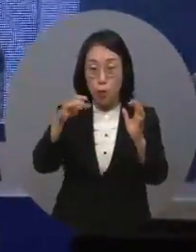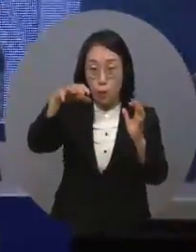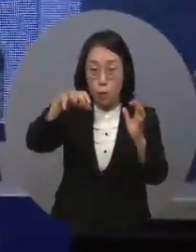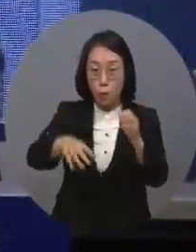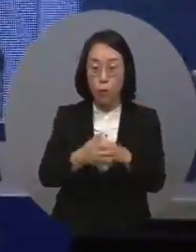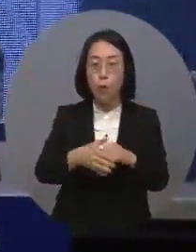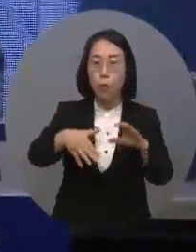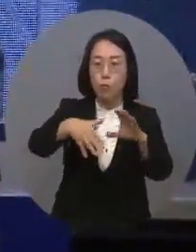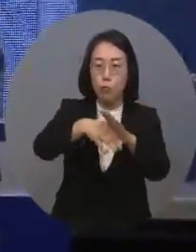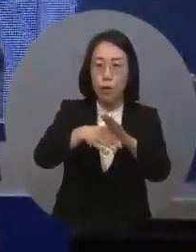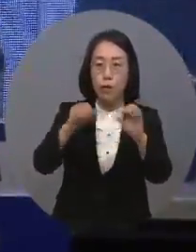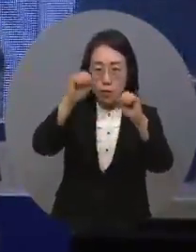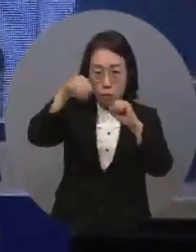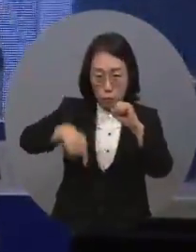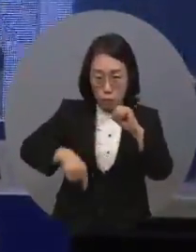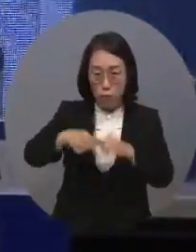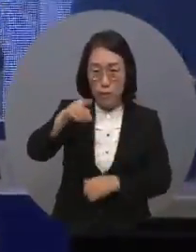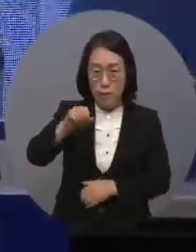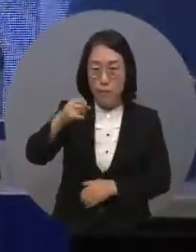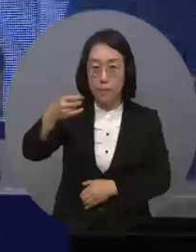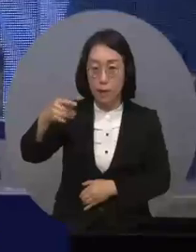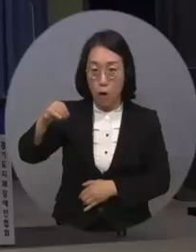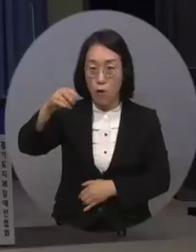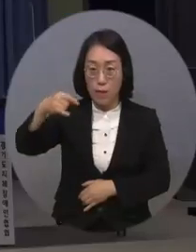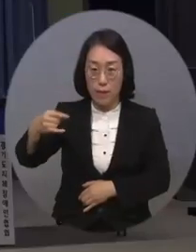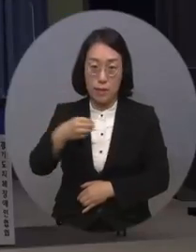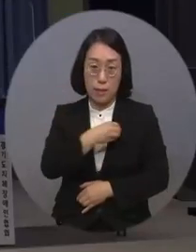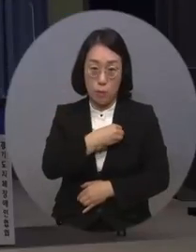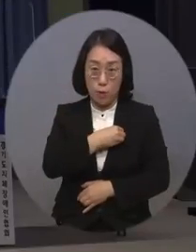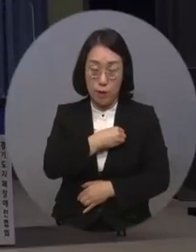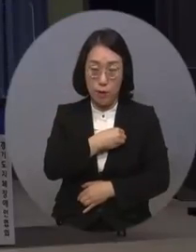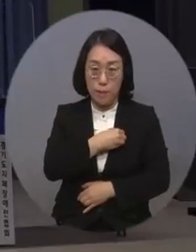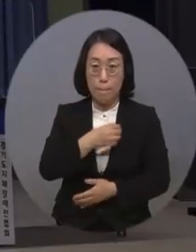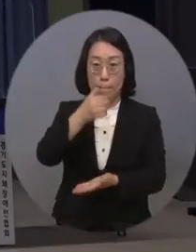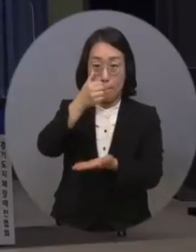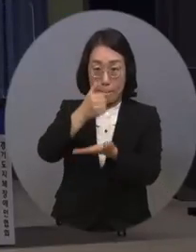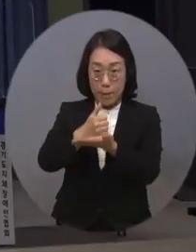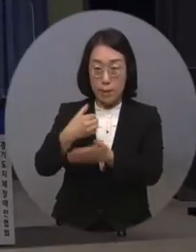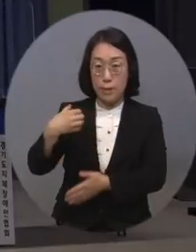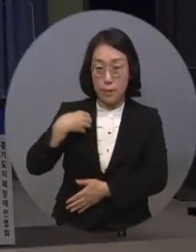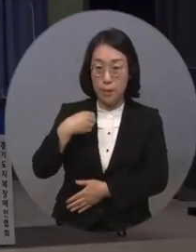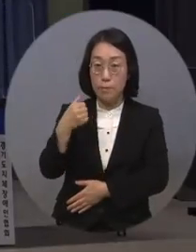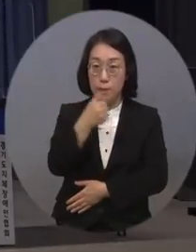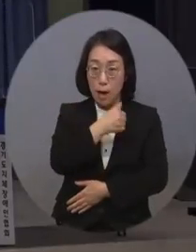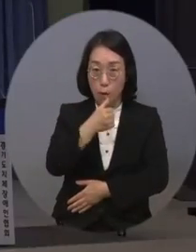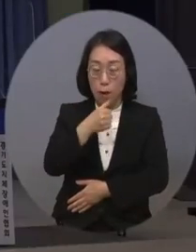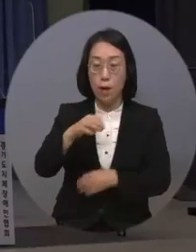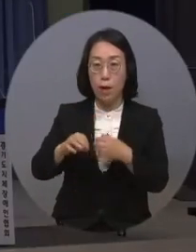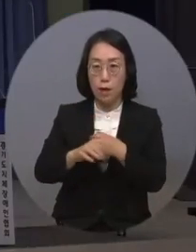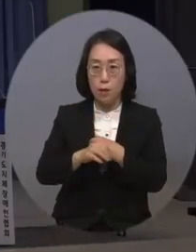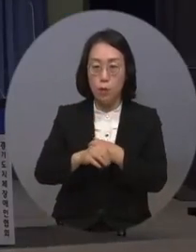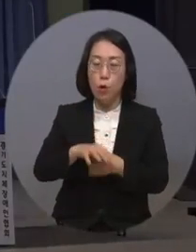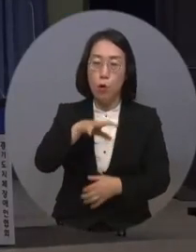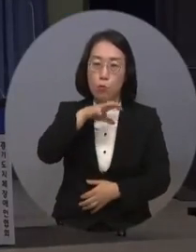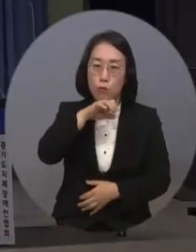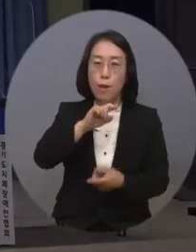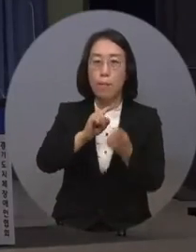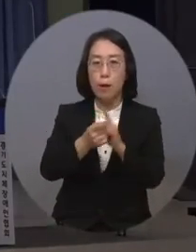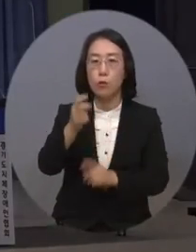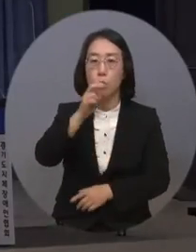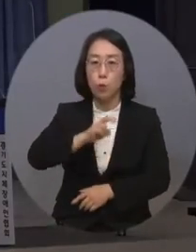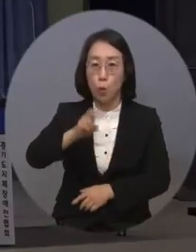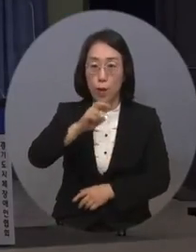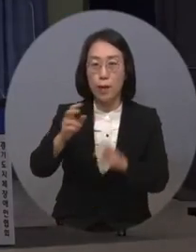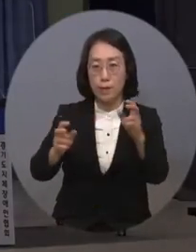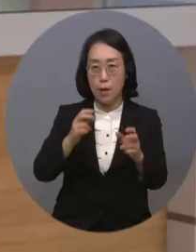문화체육관광위원회 위원인 김경희 의원이 자장을 맡아 2022년 경기도 장애인 불만 합창단 사업 계획을